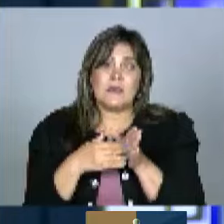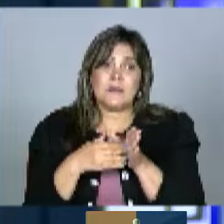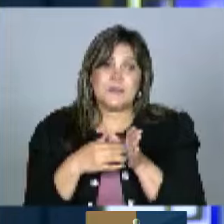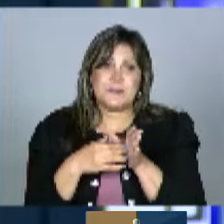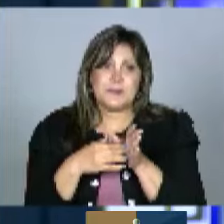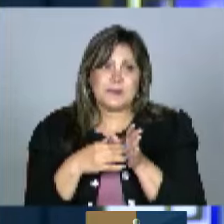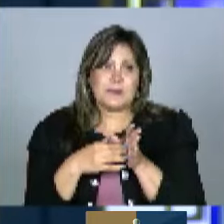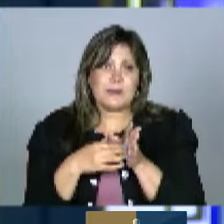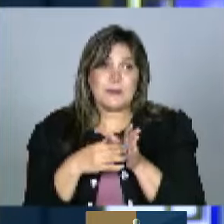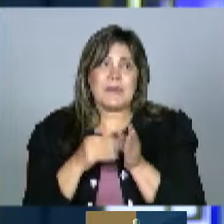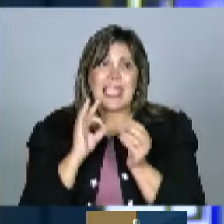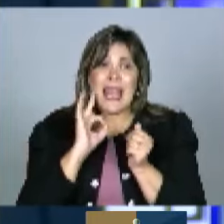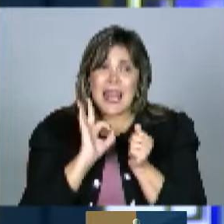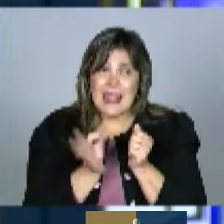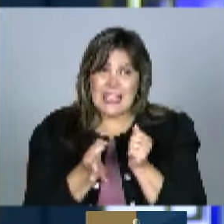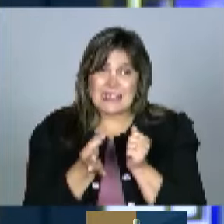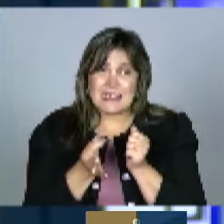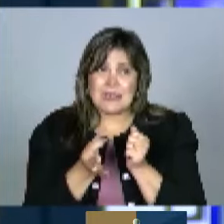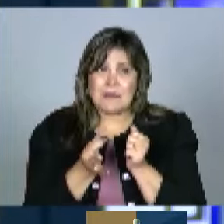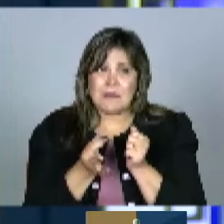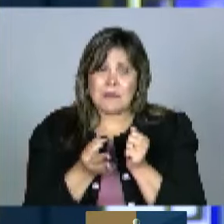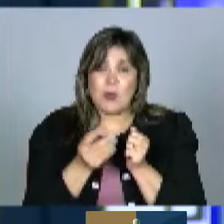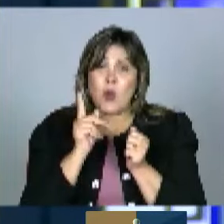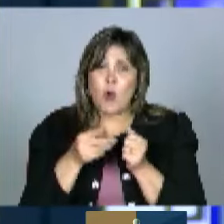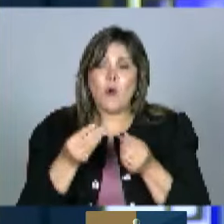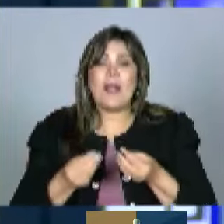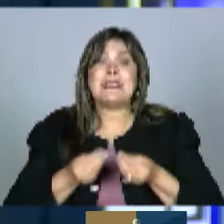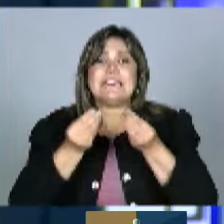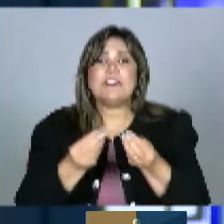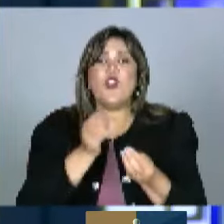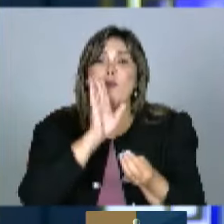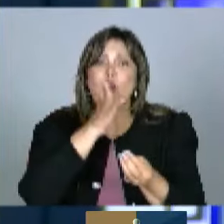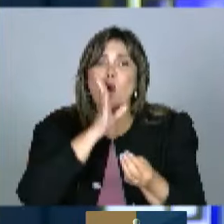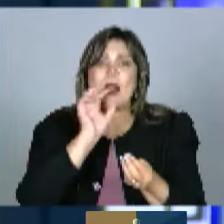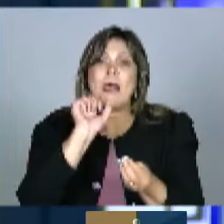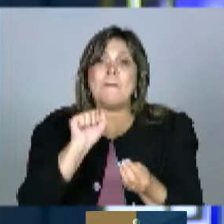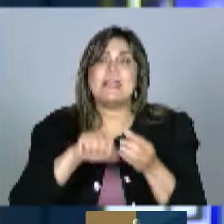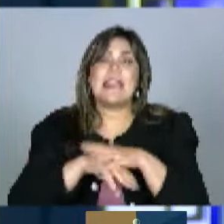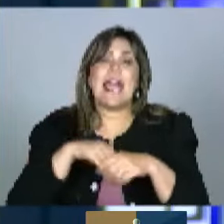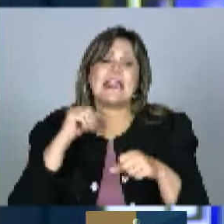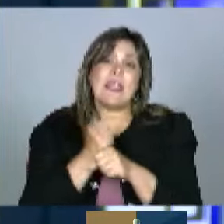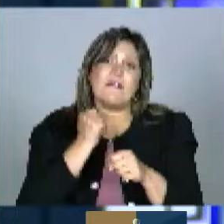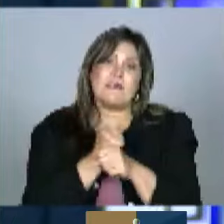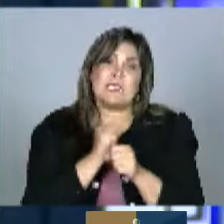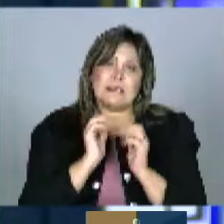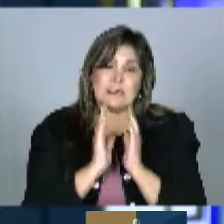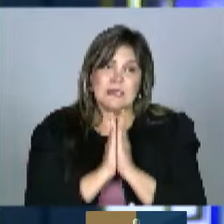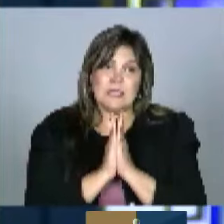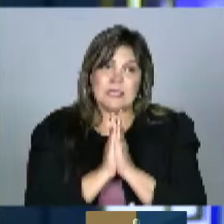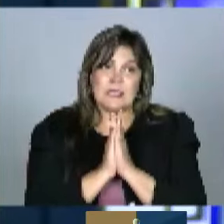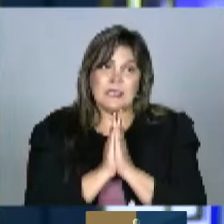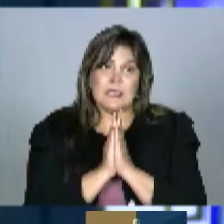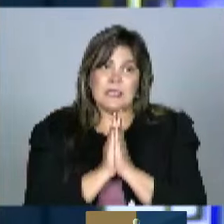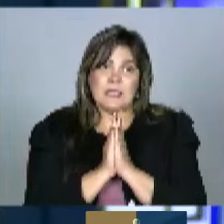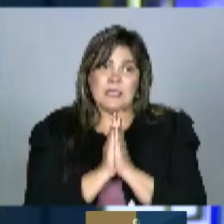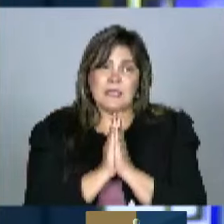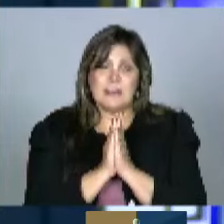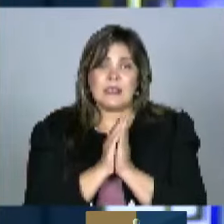اللي يجب ان هو يسلم الصوره التنفيذيه مش هينفذ له غير لما يسلم